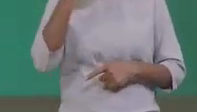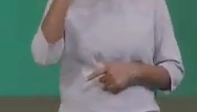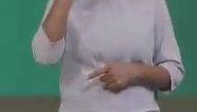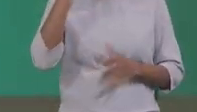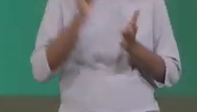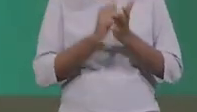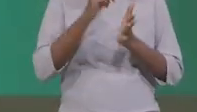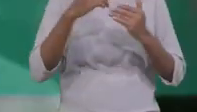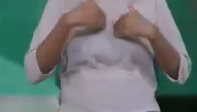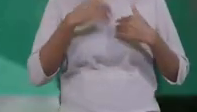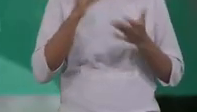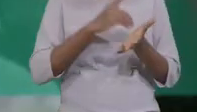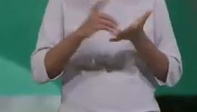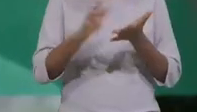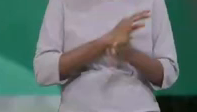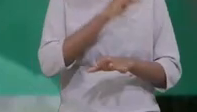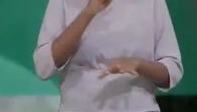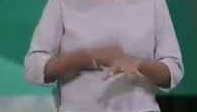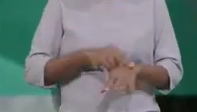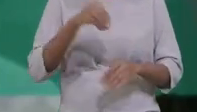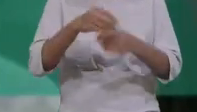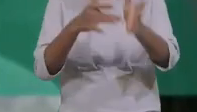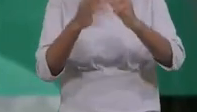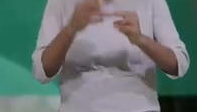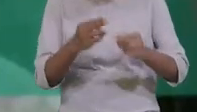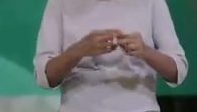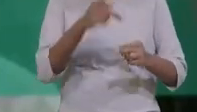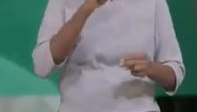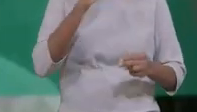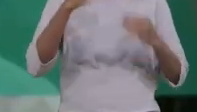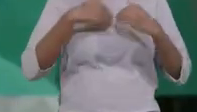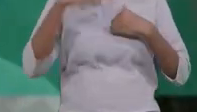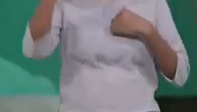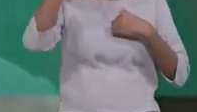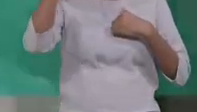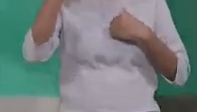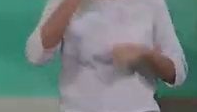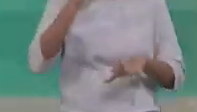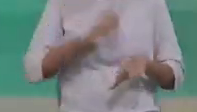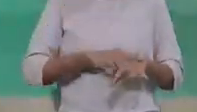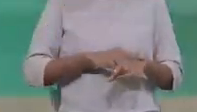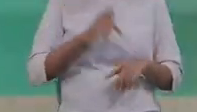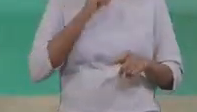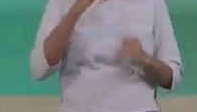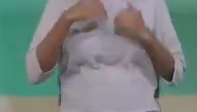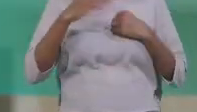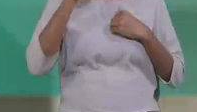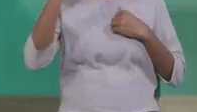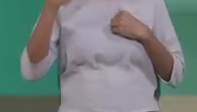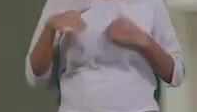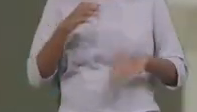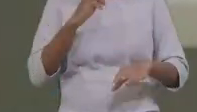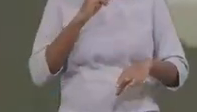te parvient dans ton cœur, tu as une nature divine. Tu n'as pas une nature satanique. Tu n'as pas